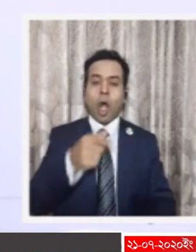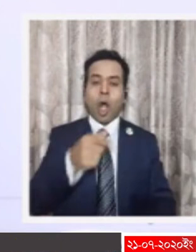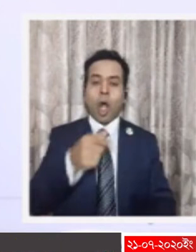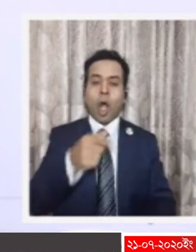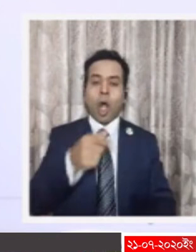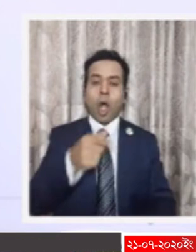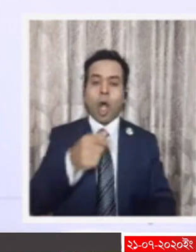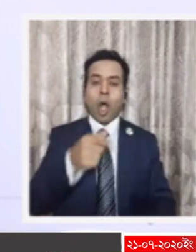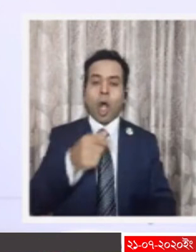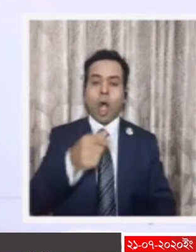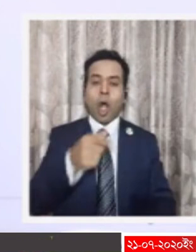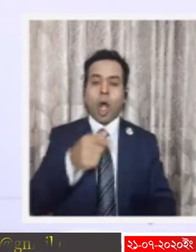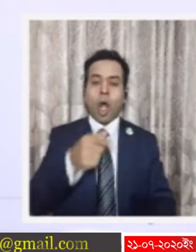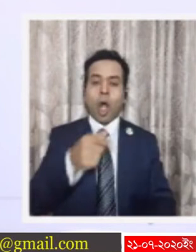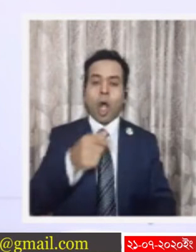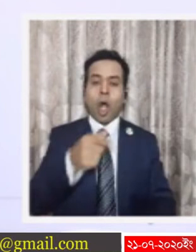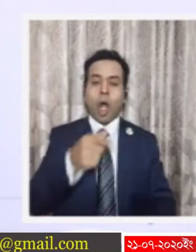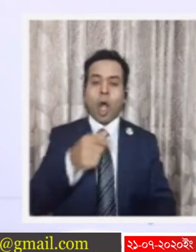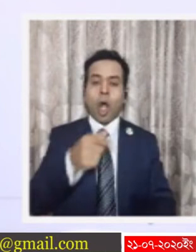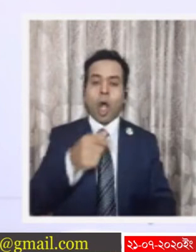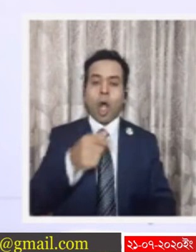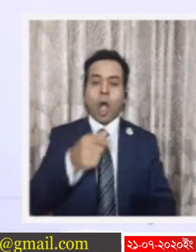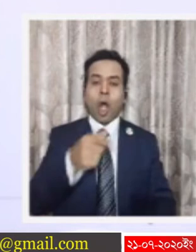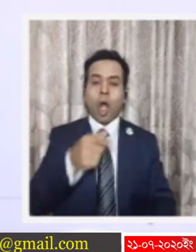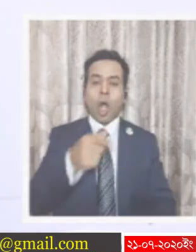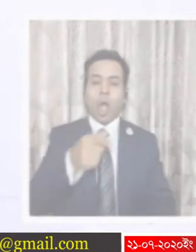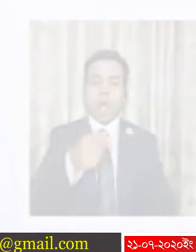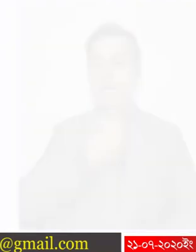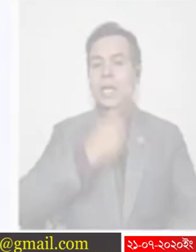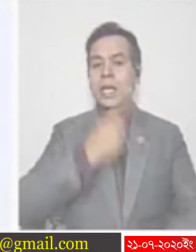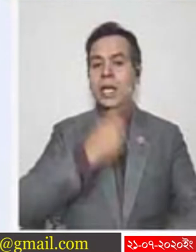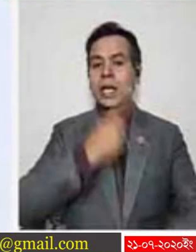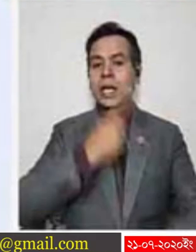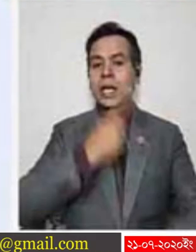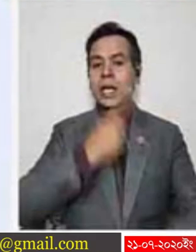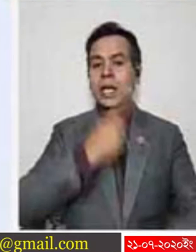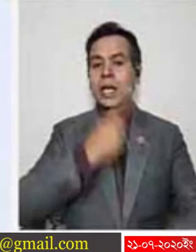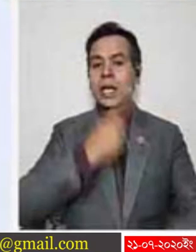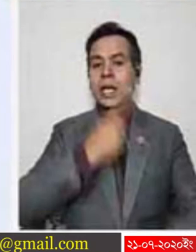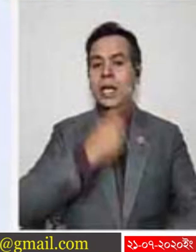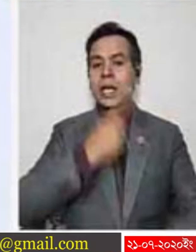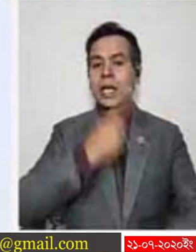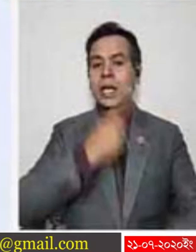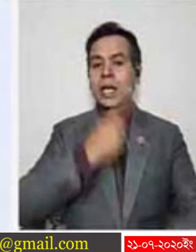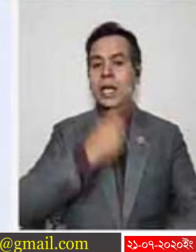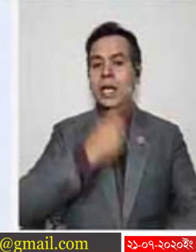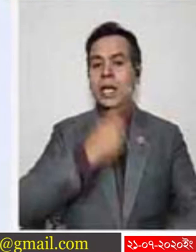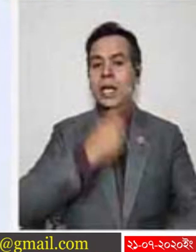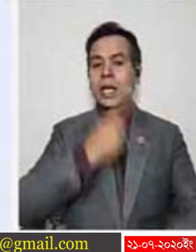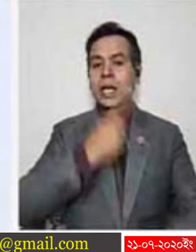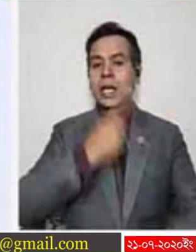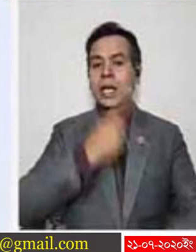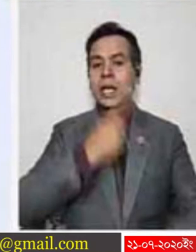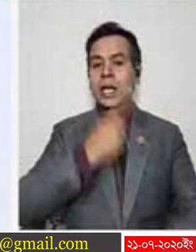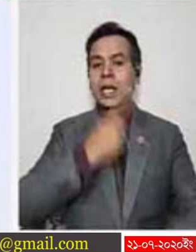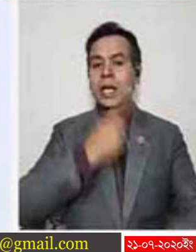চীনকে ছাড়িয়েছে এই তিনটি দেশ। স্বাস্থ্য অধিদপ্তর বলেছে, করোনা মোকাবেলায় তরল খাবার, কুসুম গরম পানি ও